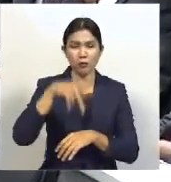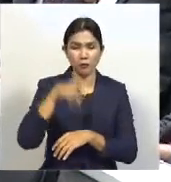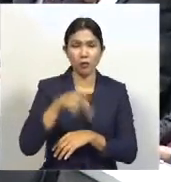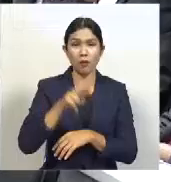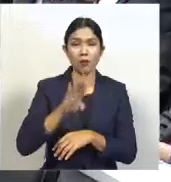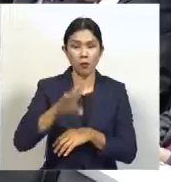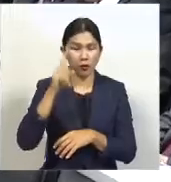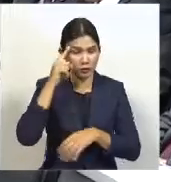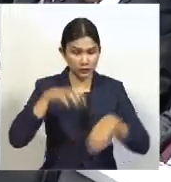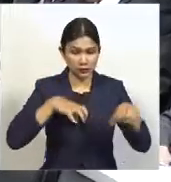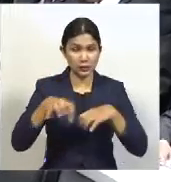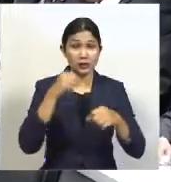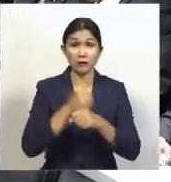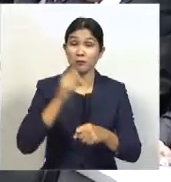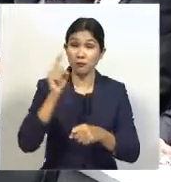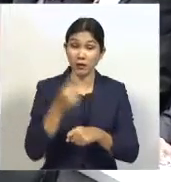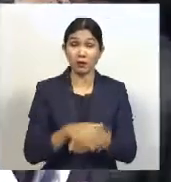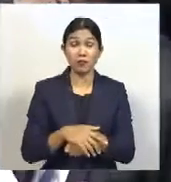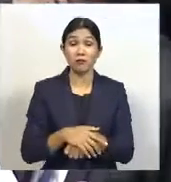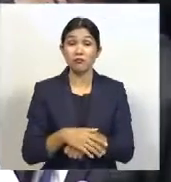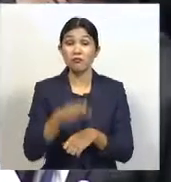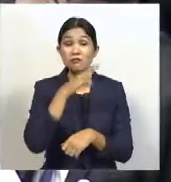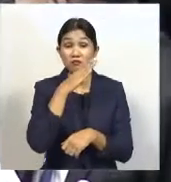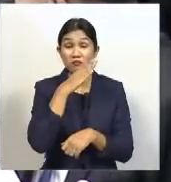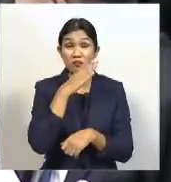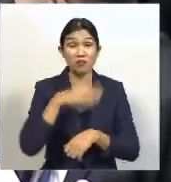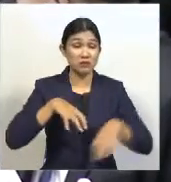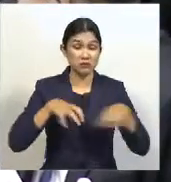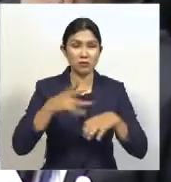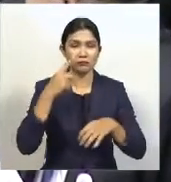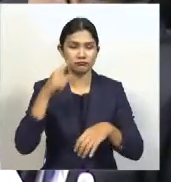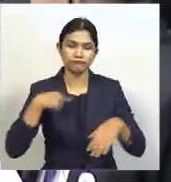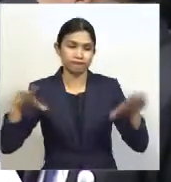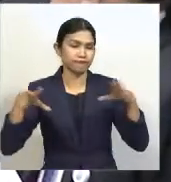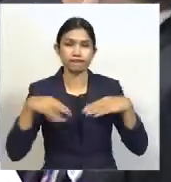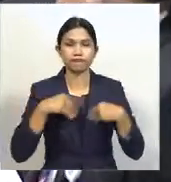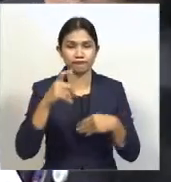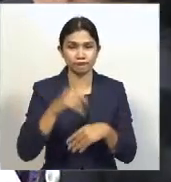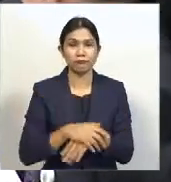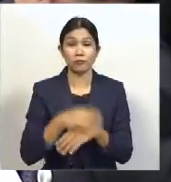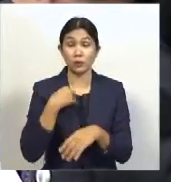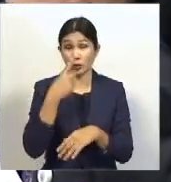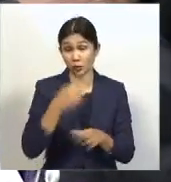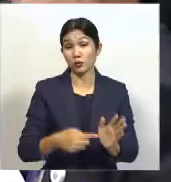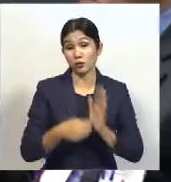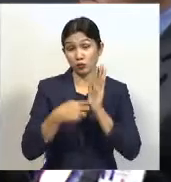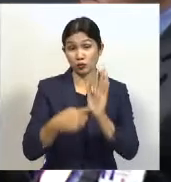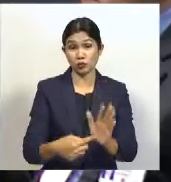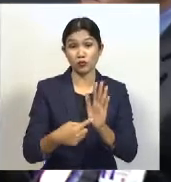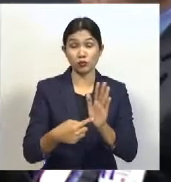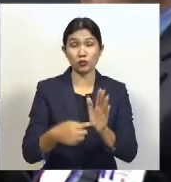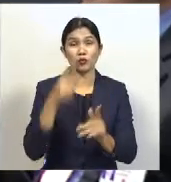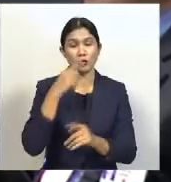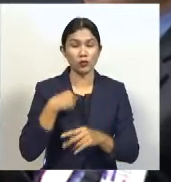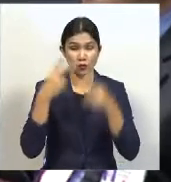าณนี้กลับมาจัดทำใหม่ไม่เช่นนั้นไม่สามารถให้ความเห็นชอบได้เดี๋ยวให้คุณผู้ชมไปฟังคำชี้แจง